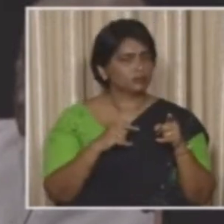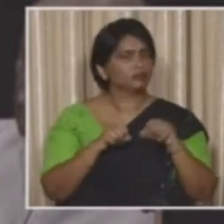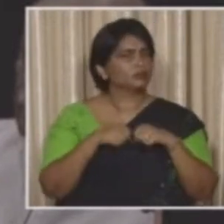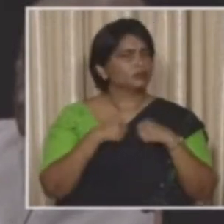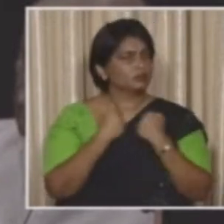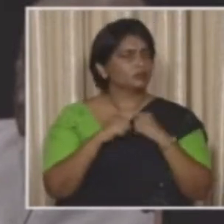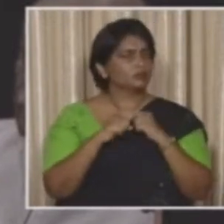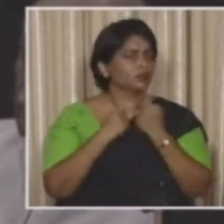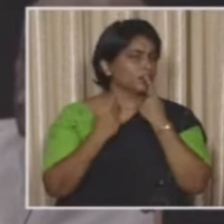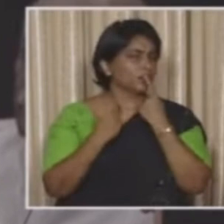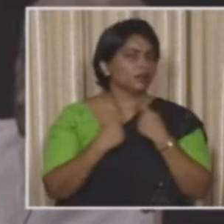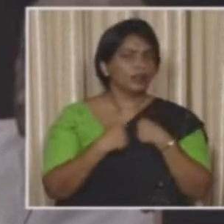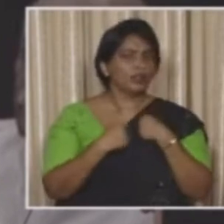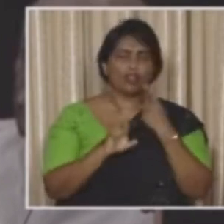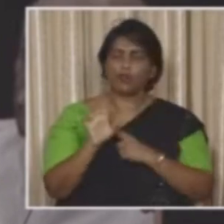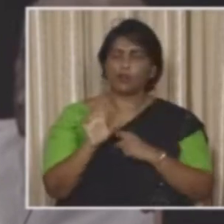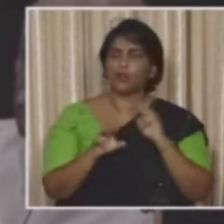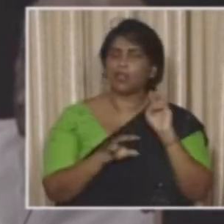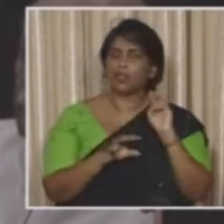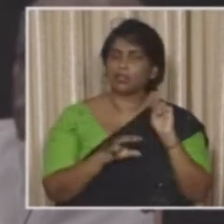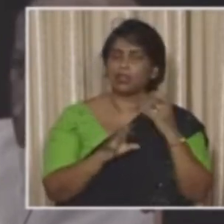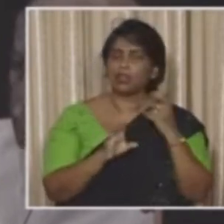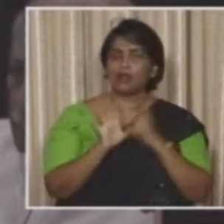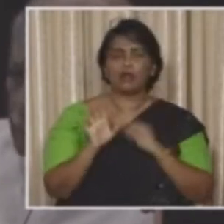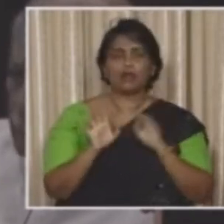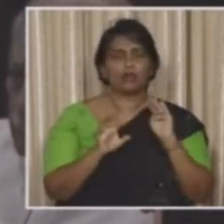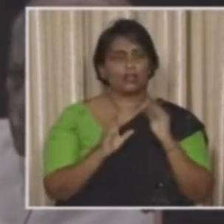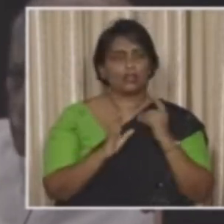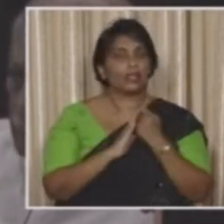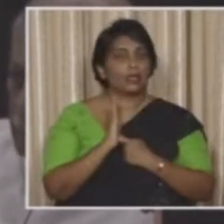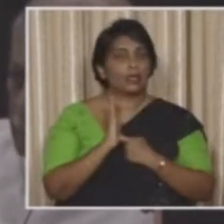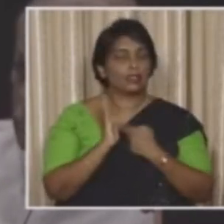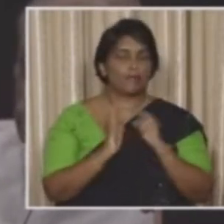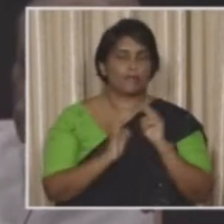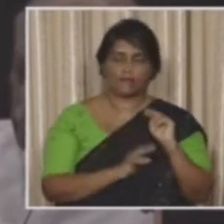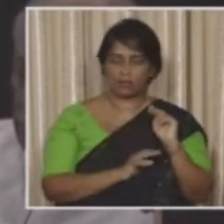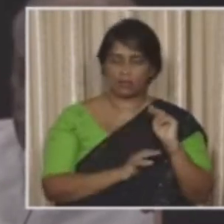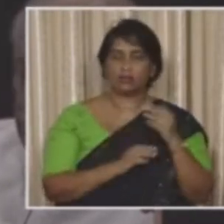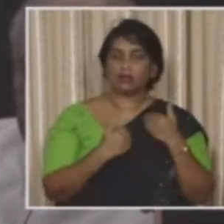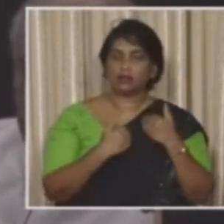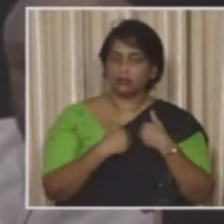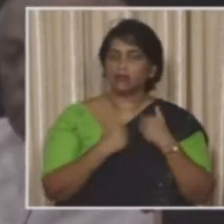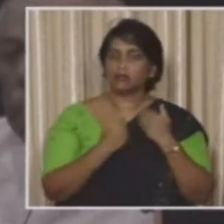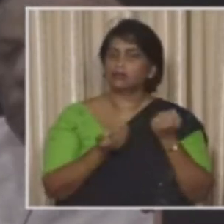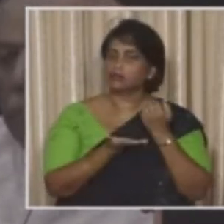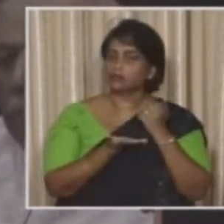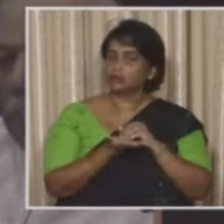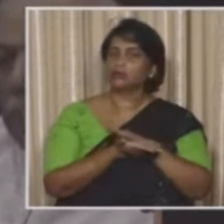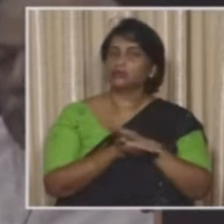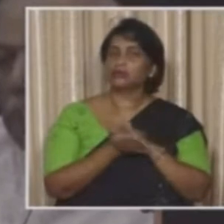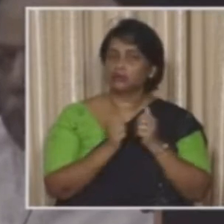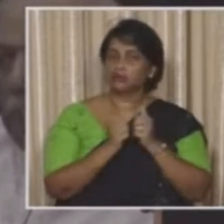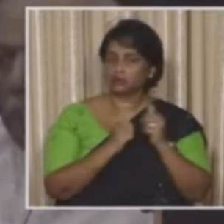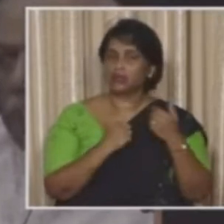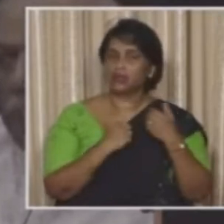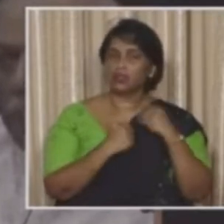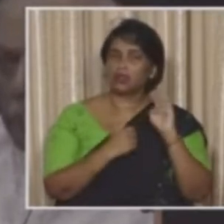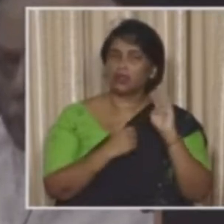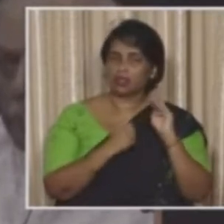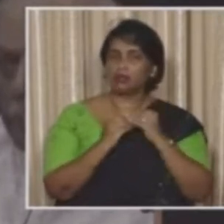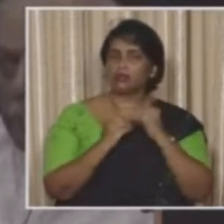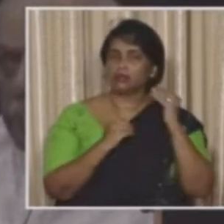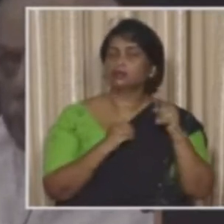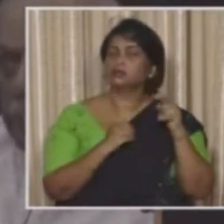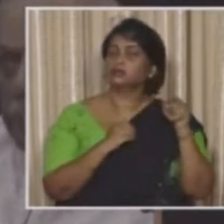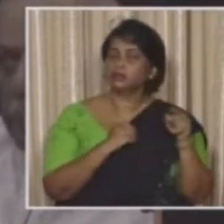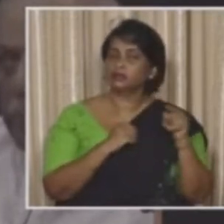සමාගම් ඉල්ලන්නේ අවුරුදු 30ක් නැත්තම් 40ක් අපේ නීතිය තියෙන්නේ 20යි අපිට දැන් එක සංශෝධනය කරන්න තියෙනවා 40 වෙනකක්